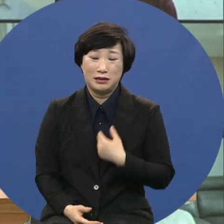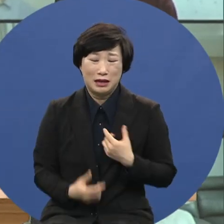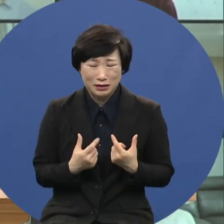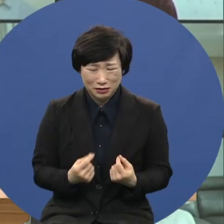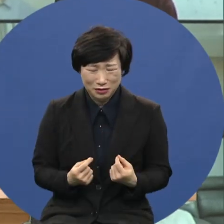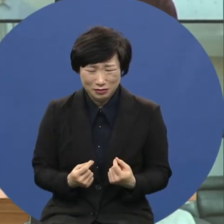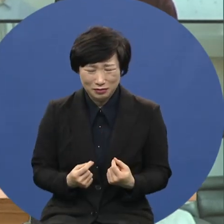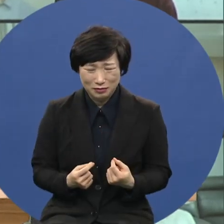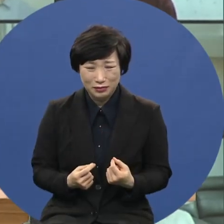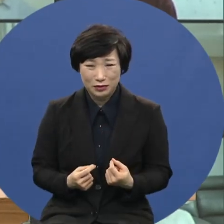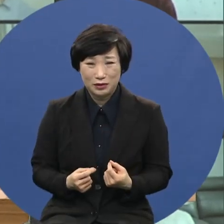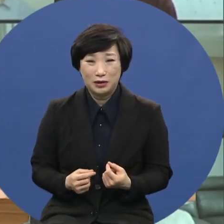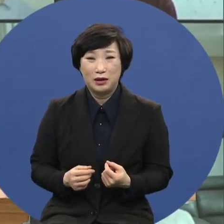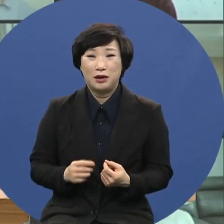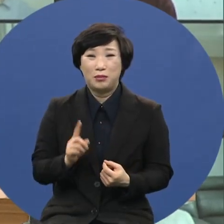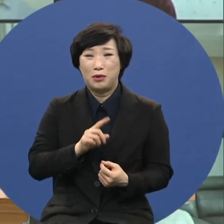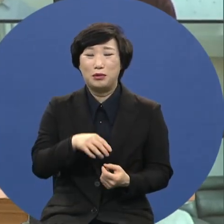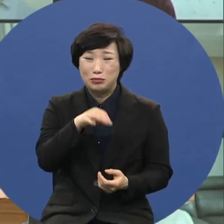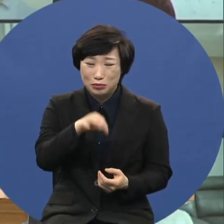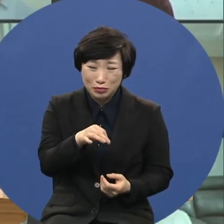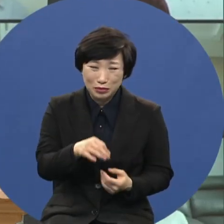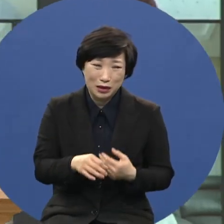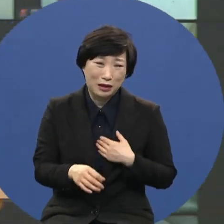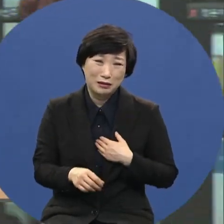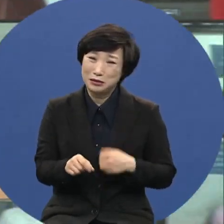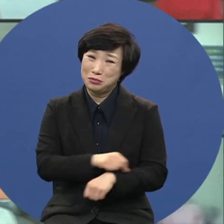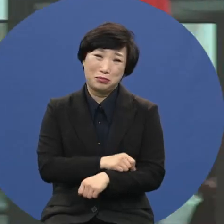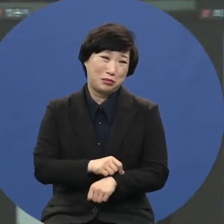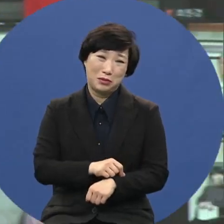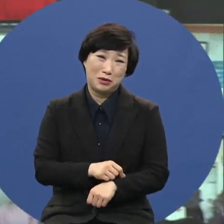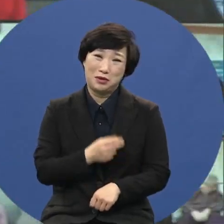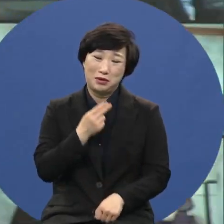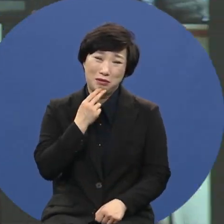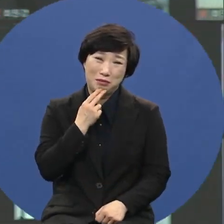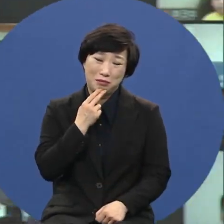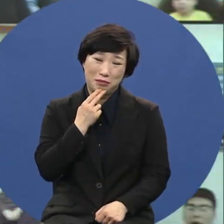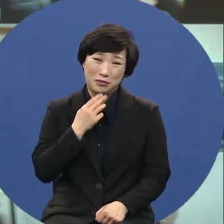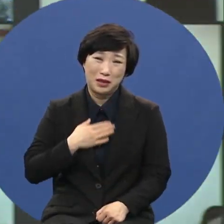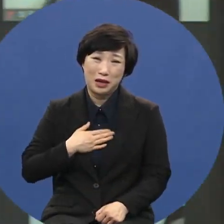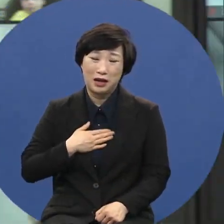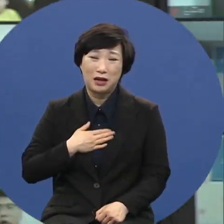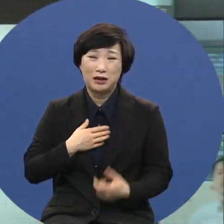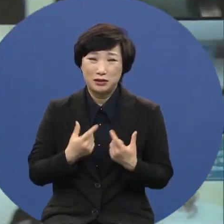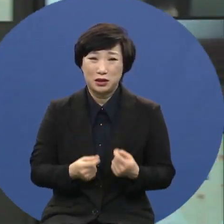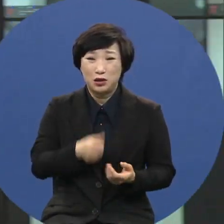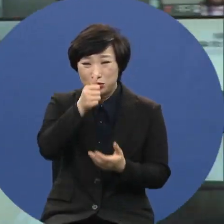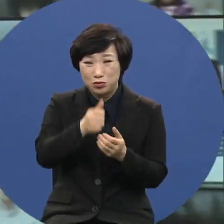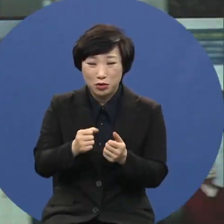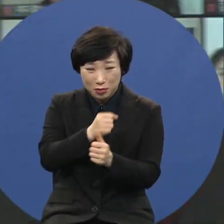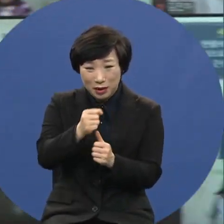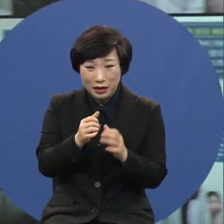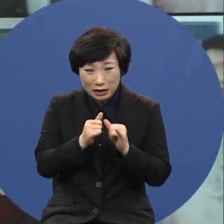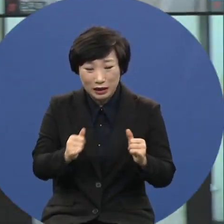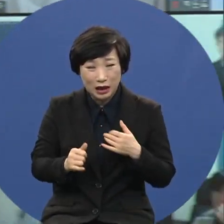나처럼 그냥 하잘것없는 그저 죄에 매인 인간.